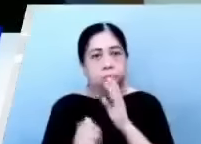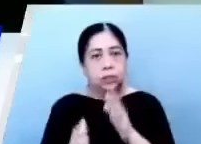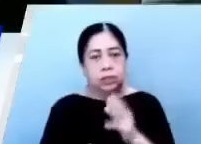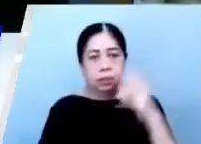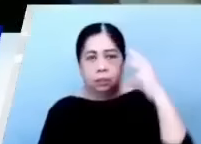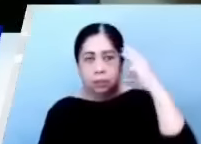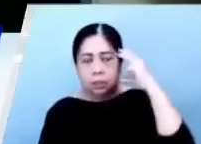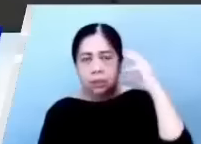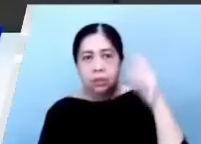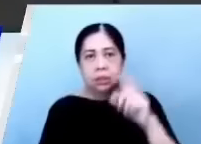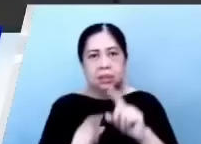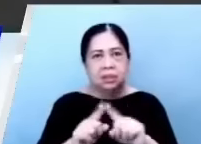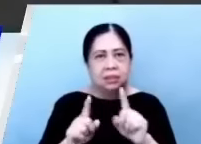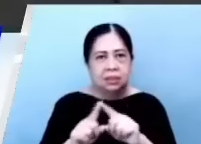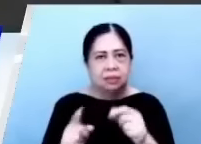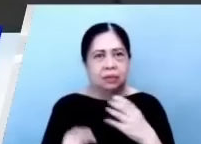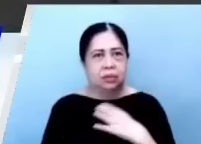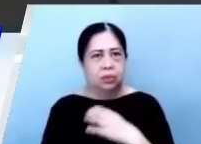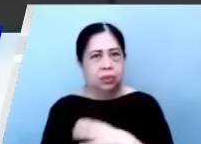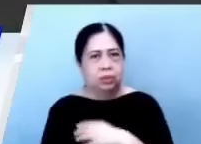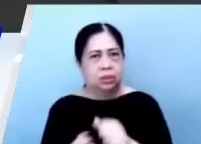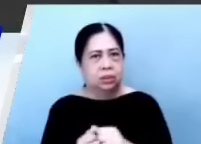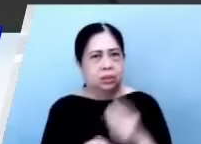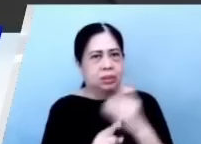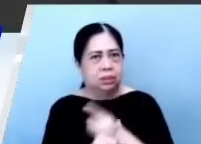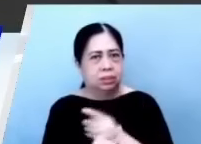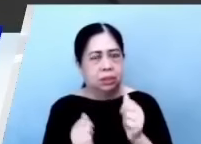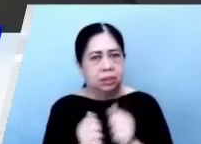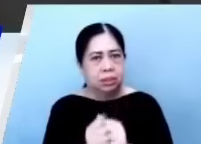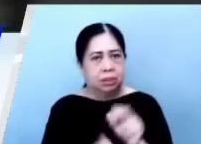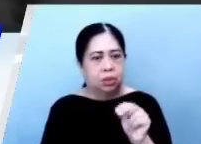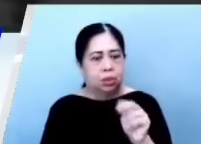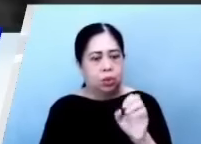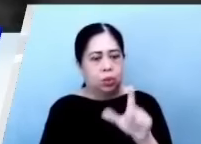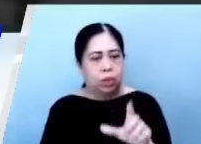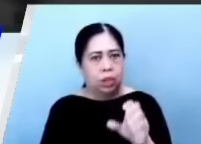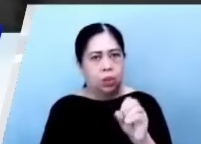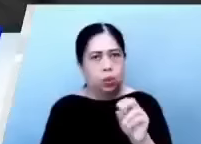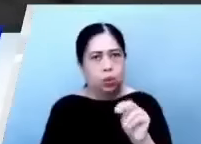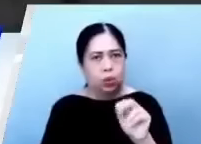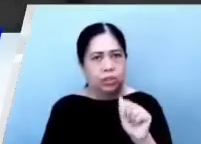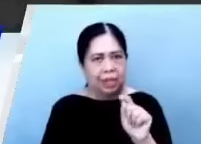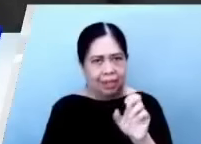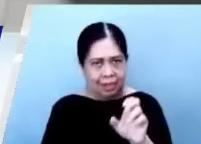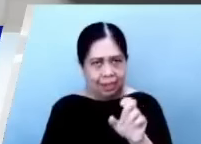kongresista noong Disyembre kasama sina Noel Oñate, ang lead convener ng grupong pirma.